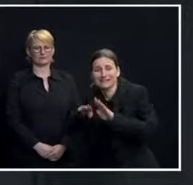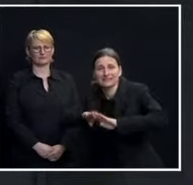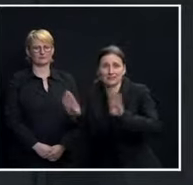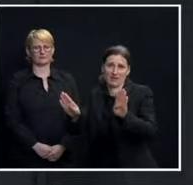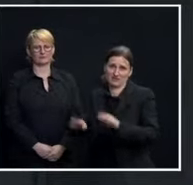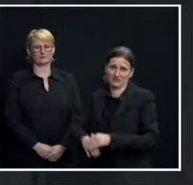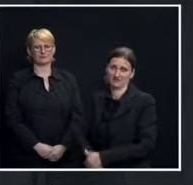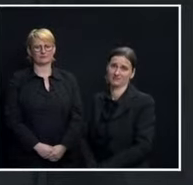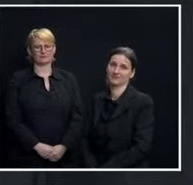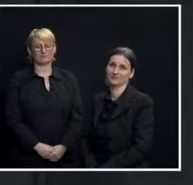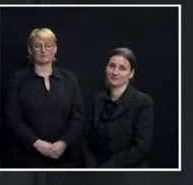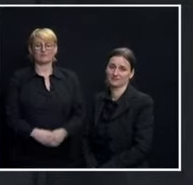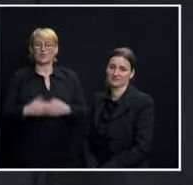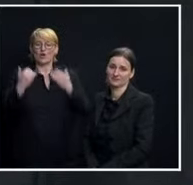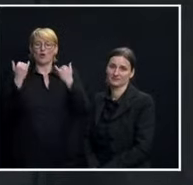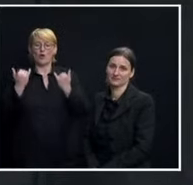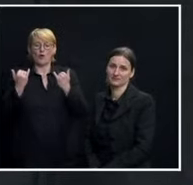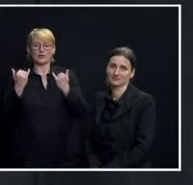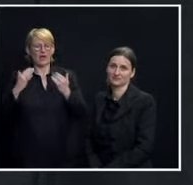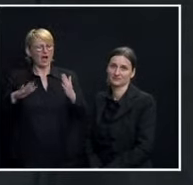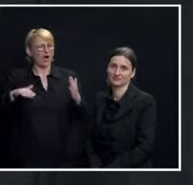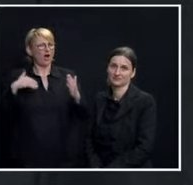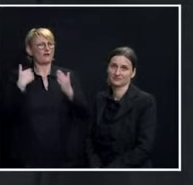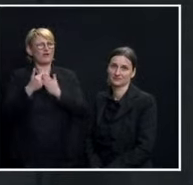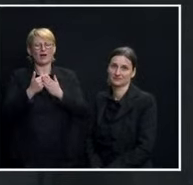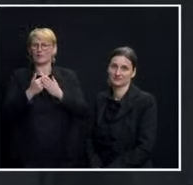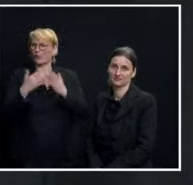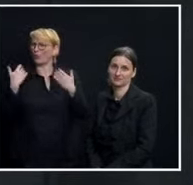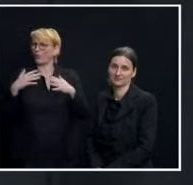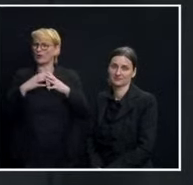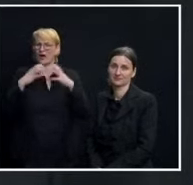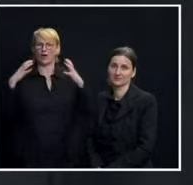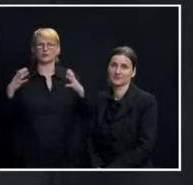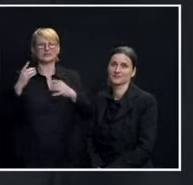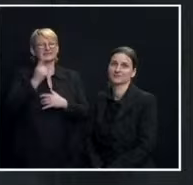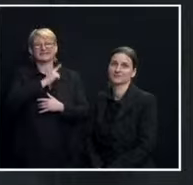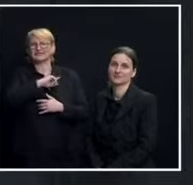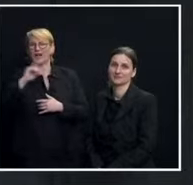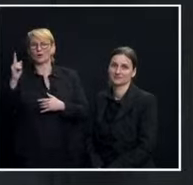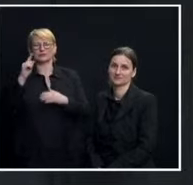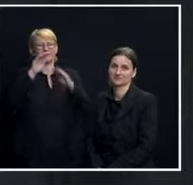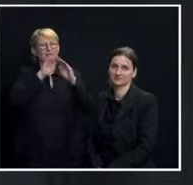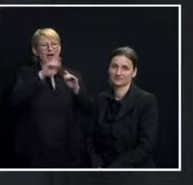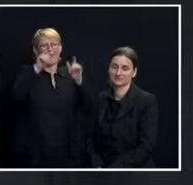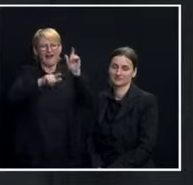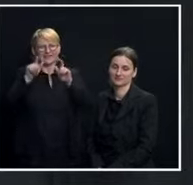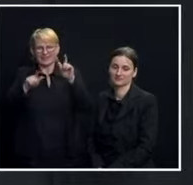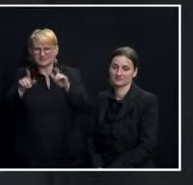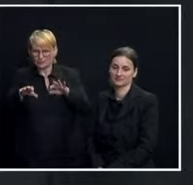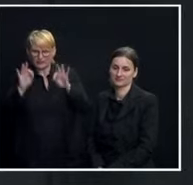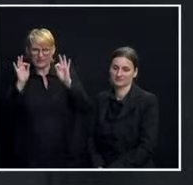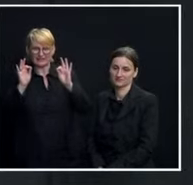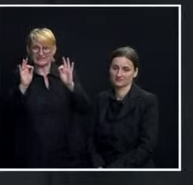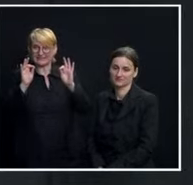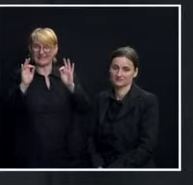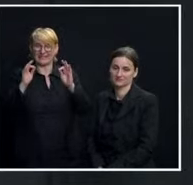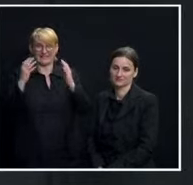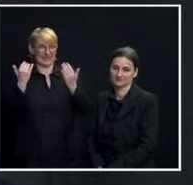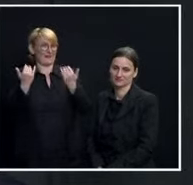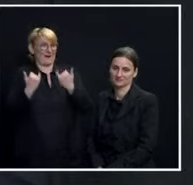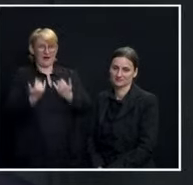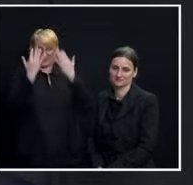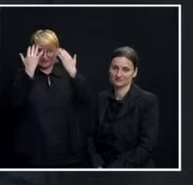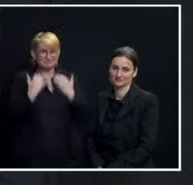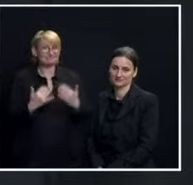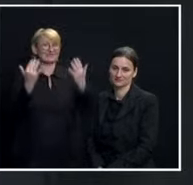Die größte Aufgabe heute war sicherlich, die 1000 Patinnen und Paten zu finden, die hier heute